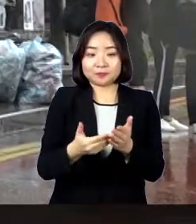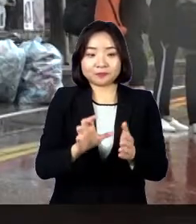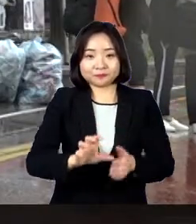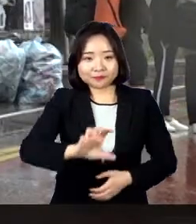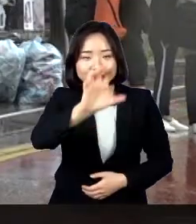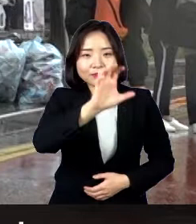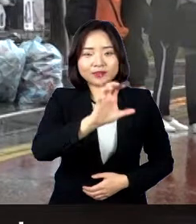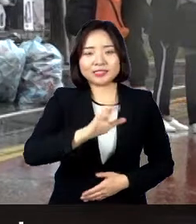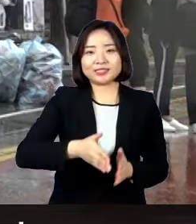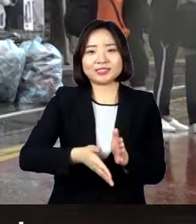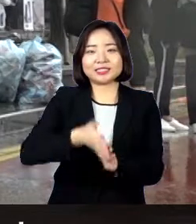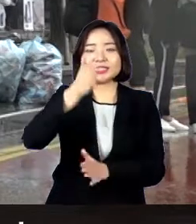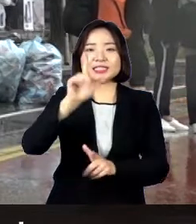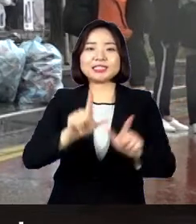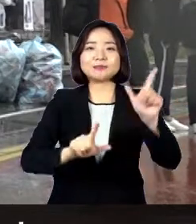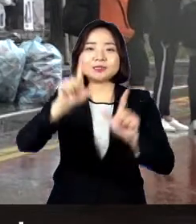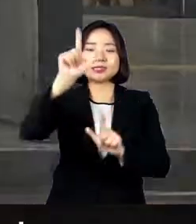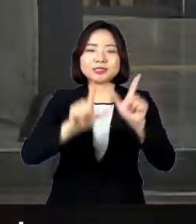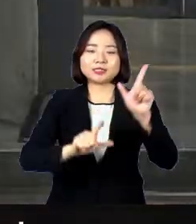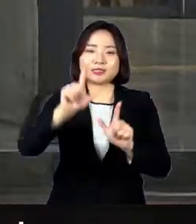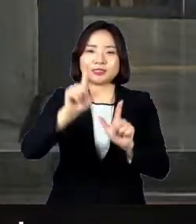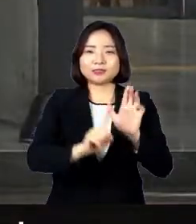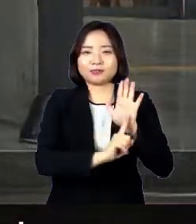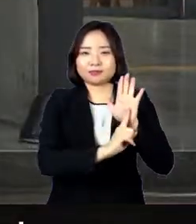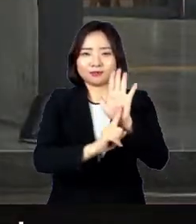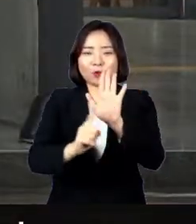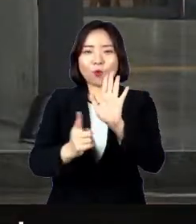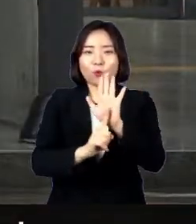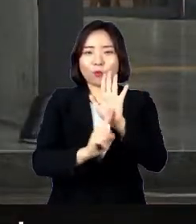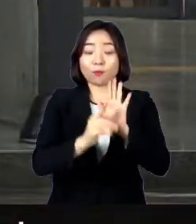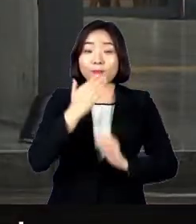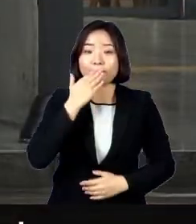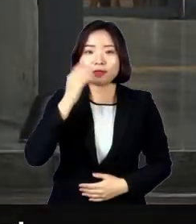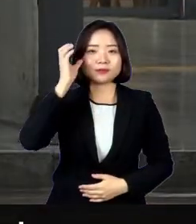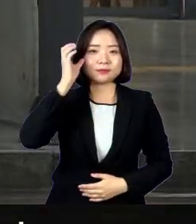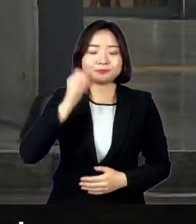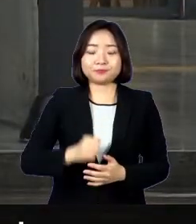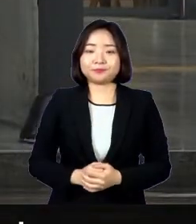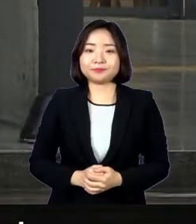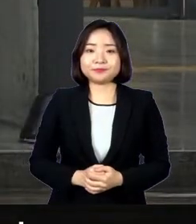공공시설물 설치로 활력 있고 차별화된 도시 이미지를 만들 수 있을 것으로 기대하고 있습니다.